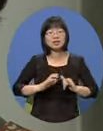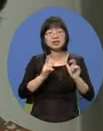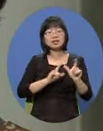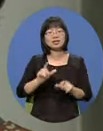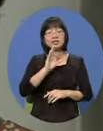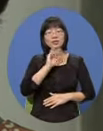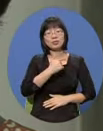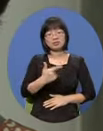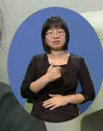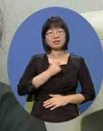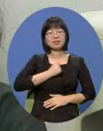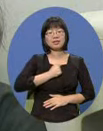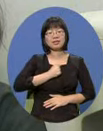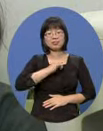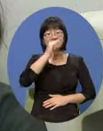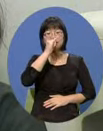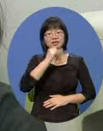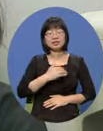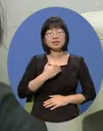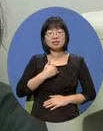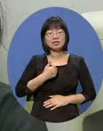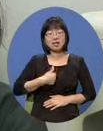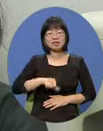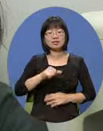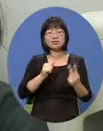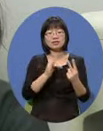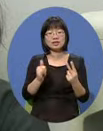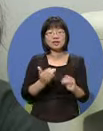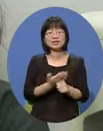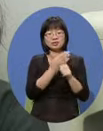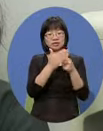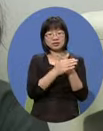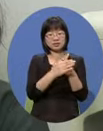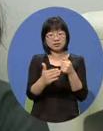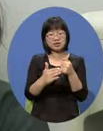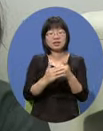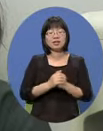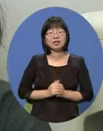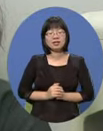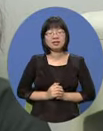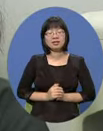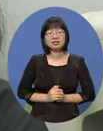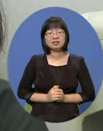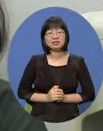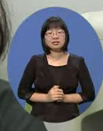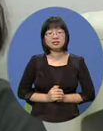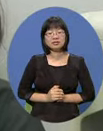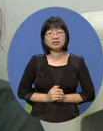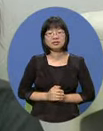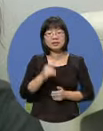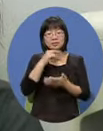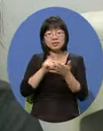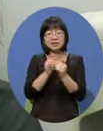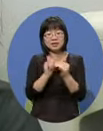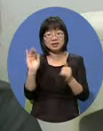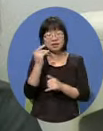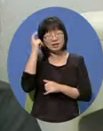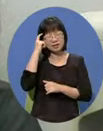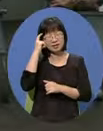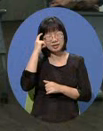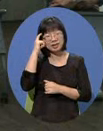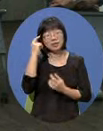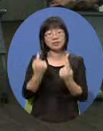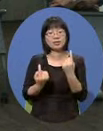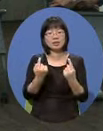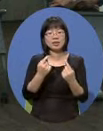답답한 것 같아요 지금. 저는 아들을 덜 키우기 때문에 이렇게 걔네들이 피해자가 될 거라는